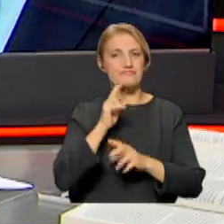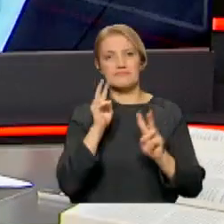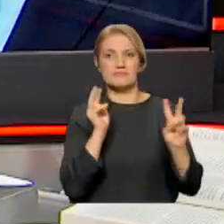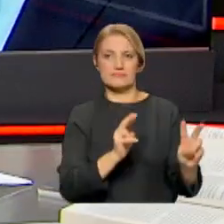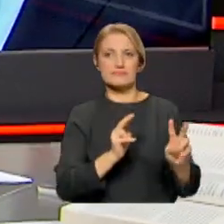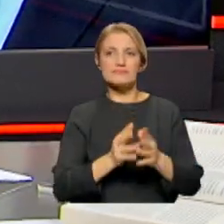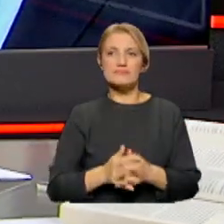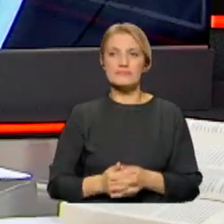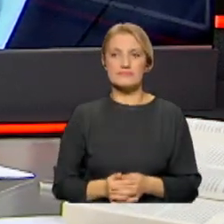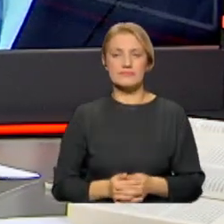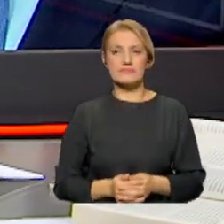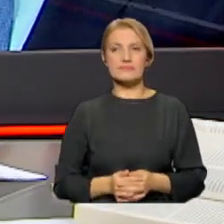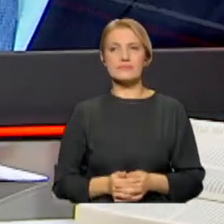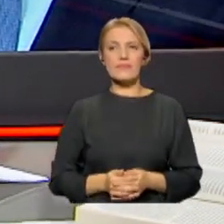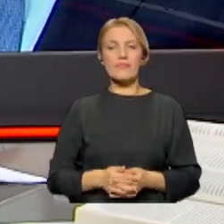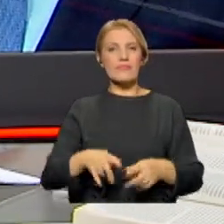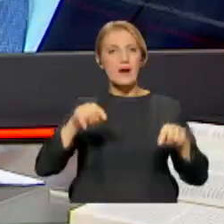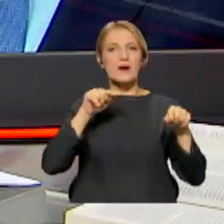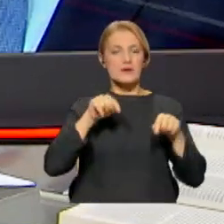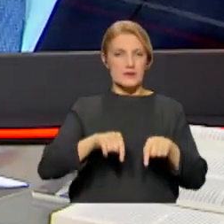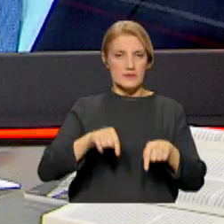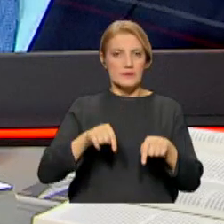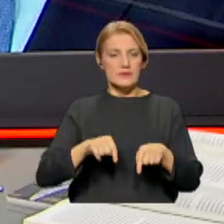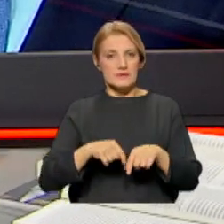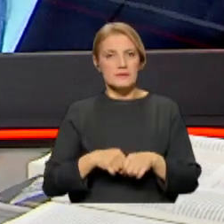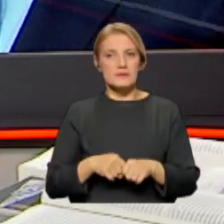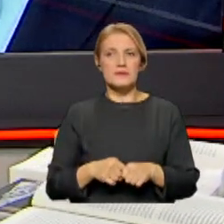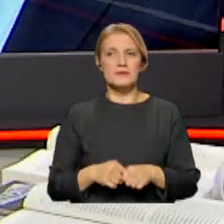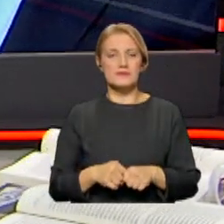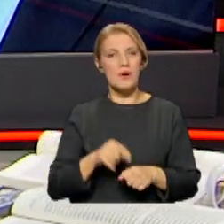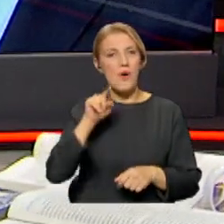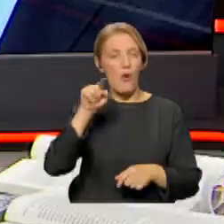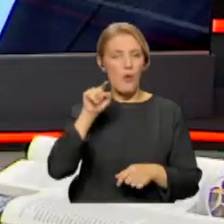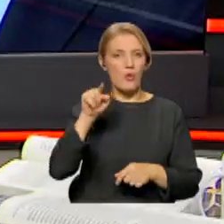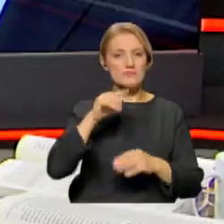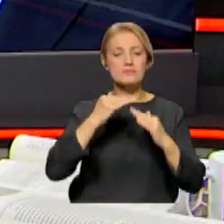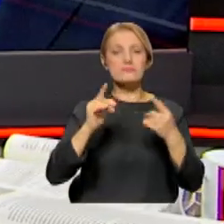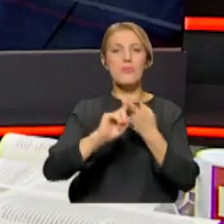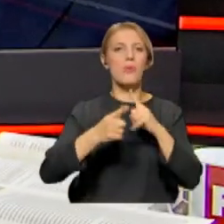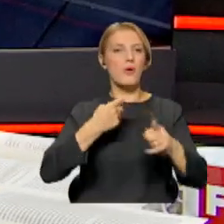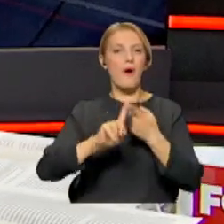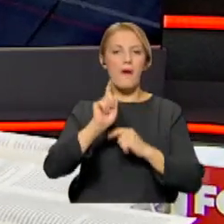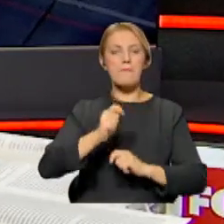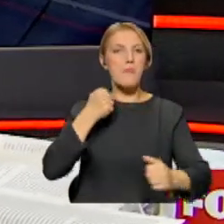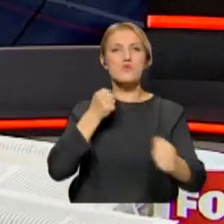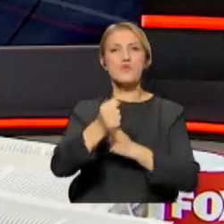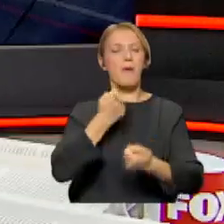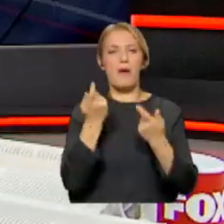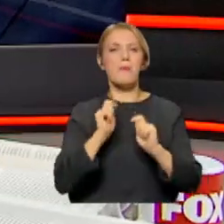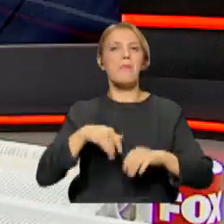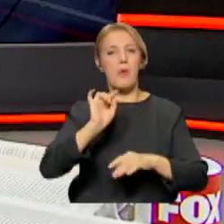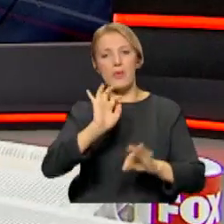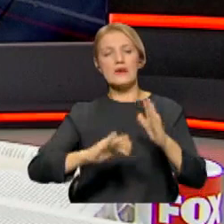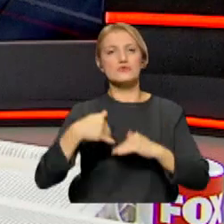dönüyorsun şunun burayla ve o seviyede politika yapıp mücadele edememek